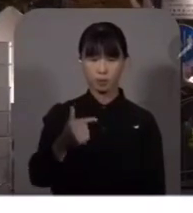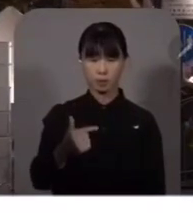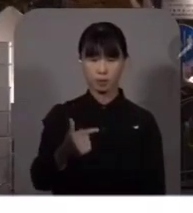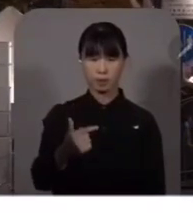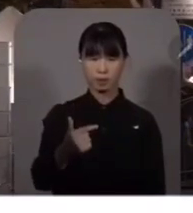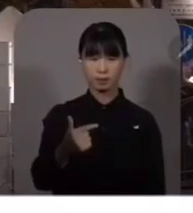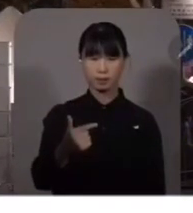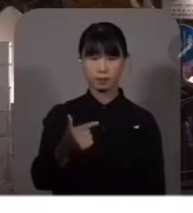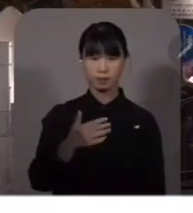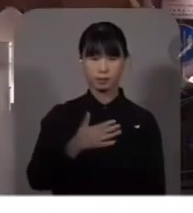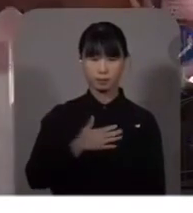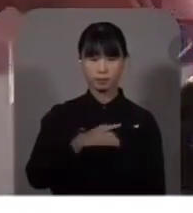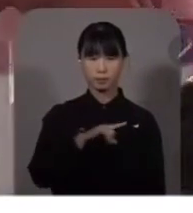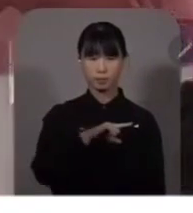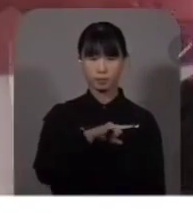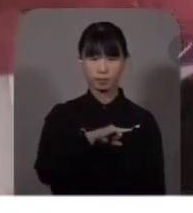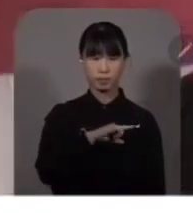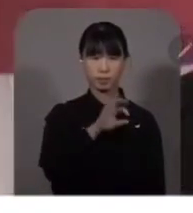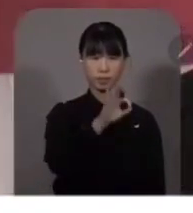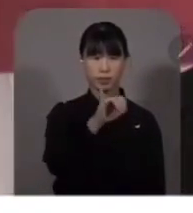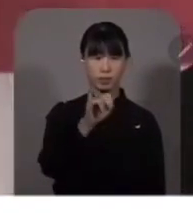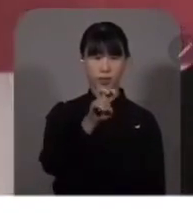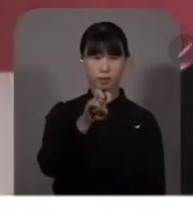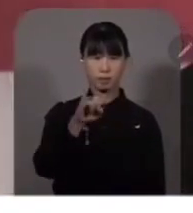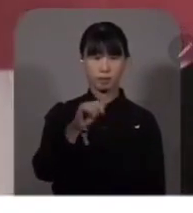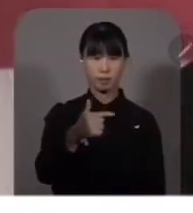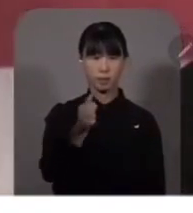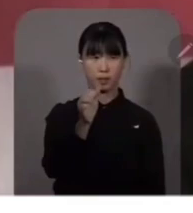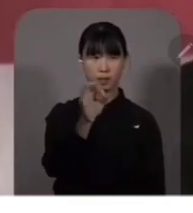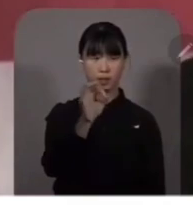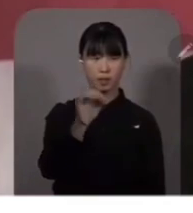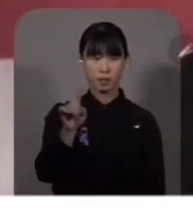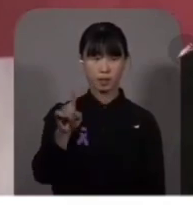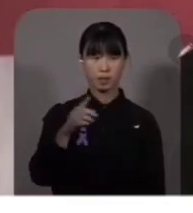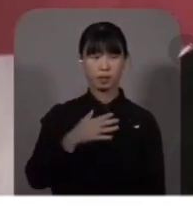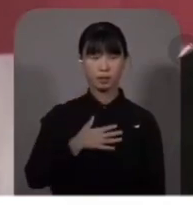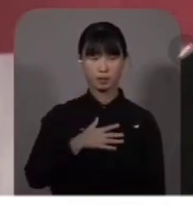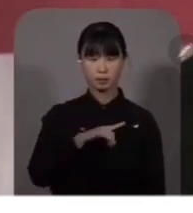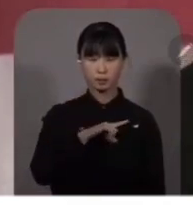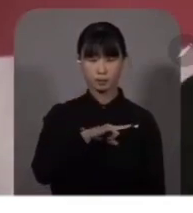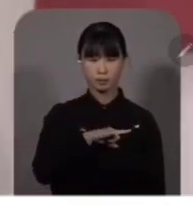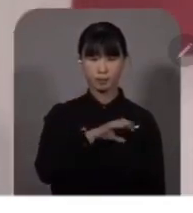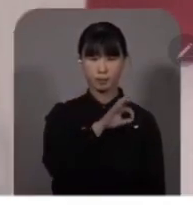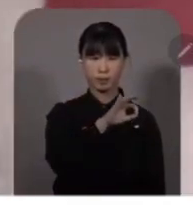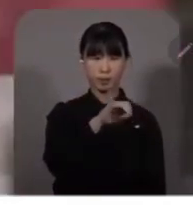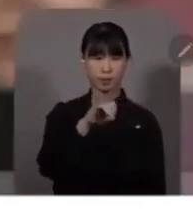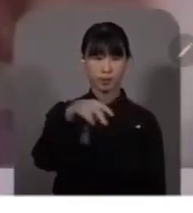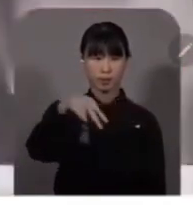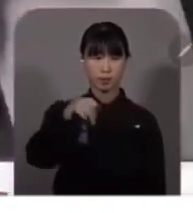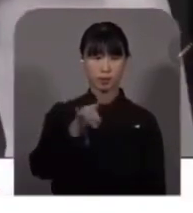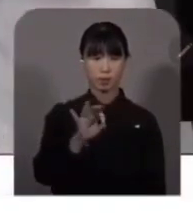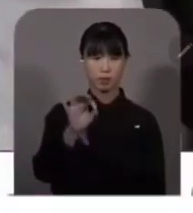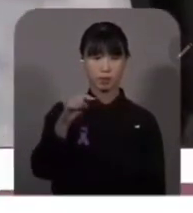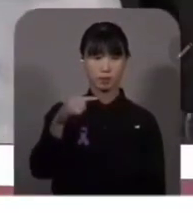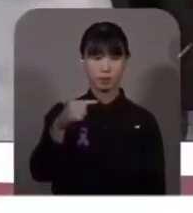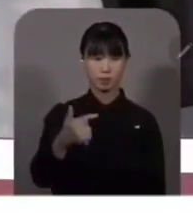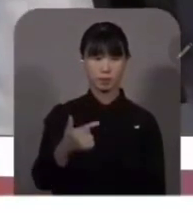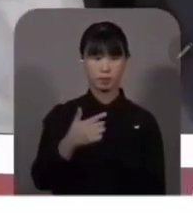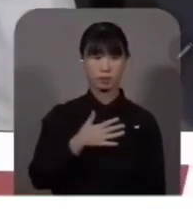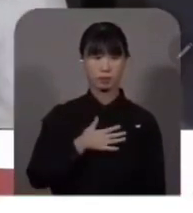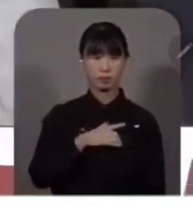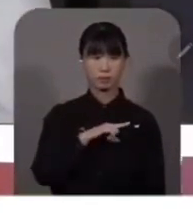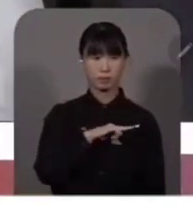이동민. 내 이름은 이민아. 내 이름은 이상은.